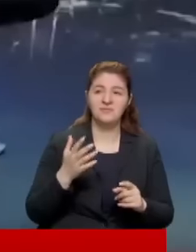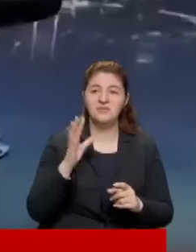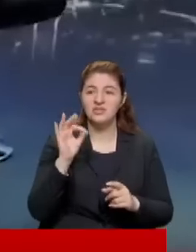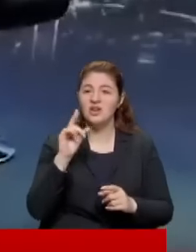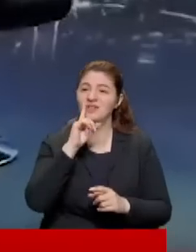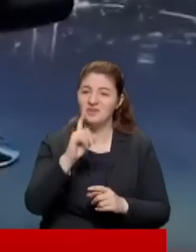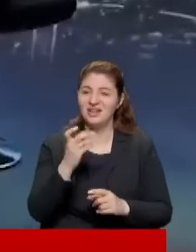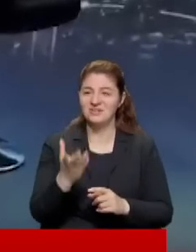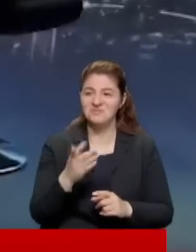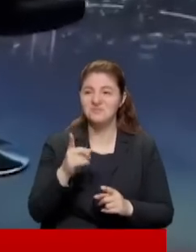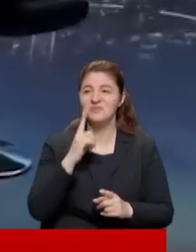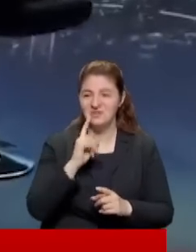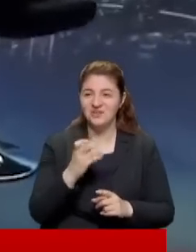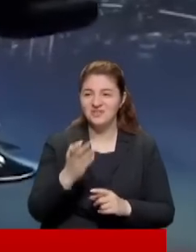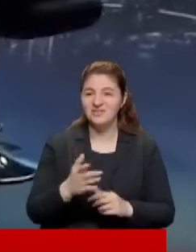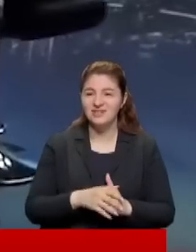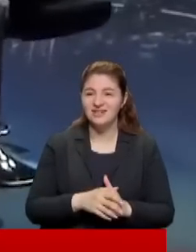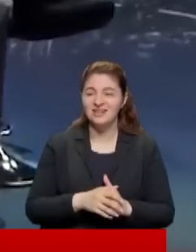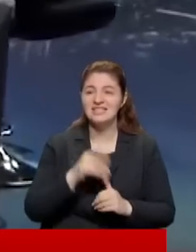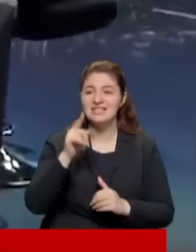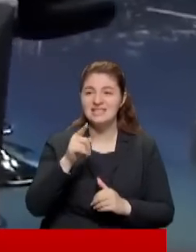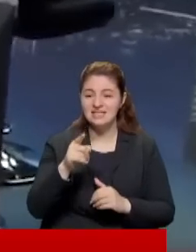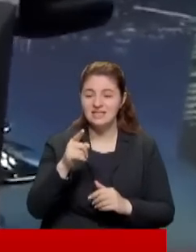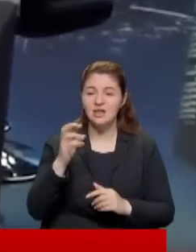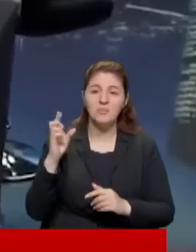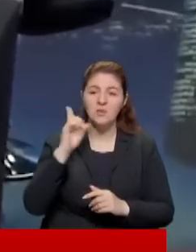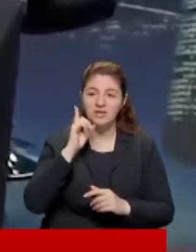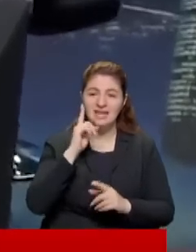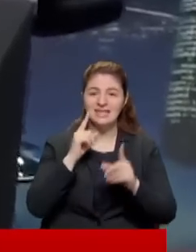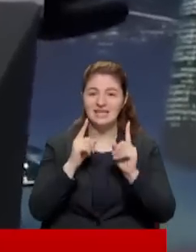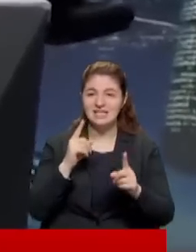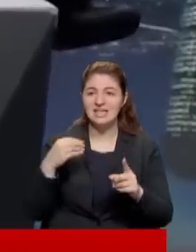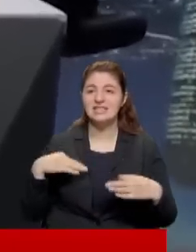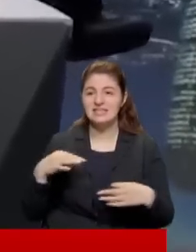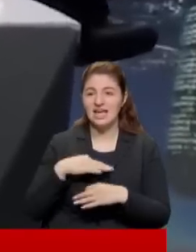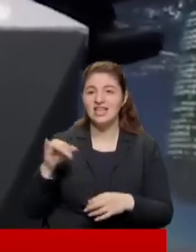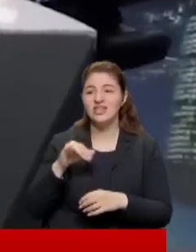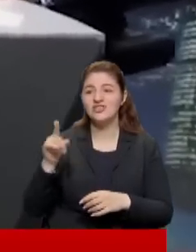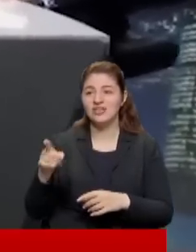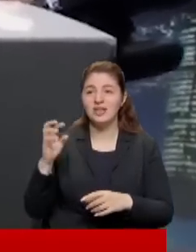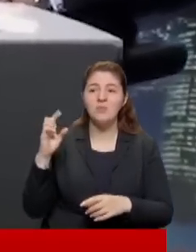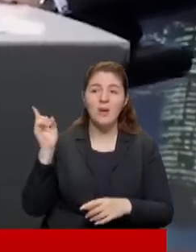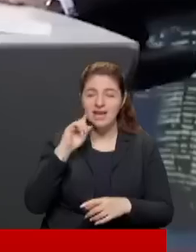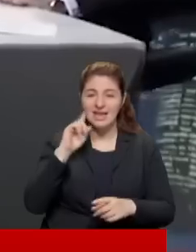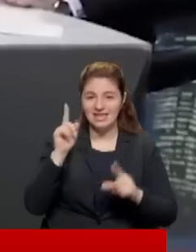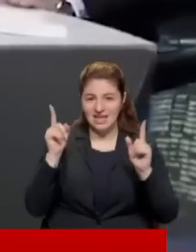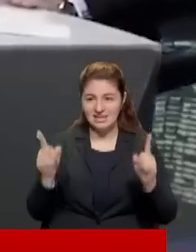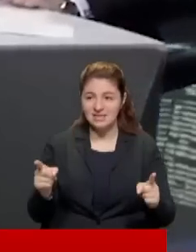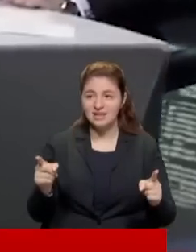şöyle soralım bu soruyu. Sizin popülaritenizle Sayın Muharrem İnce'nin